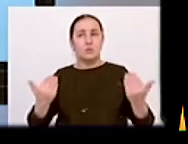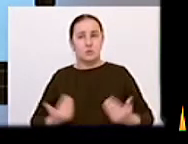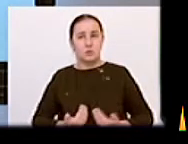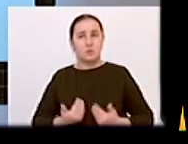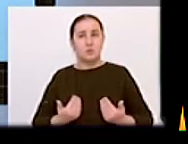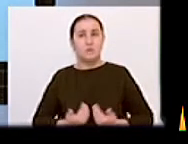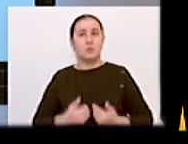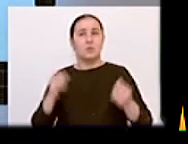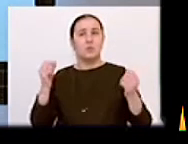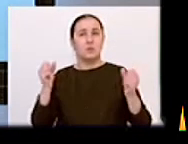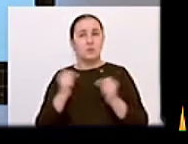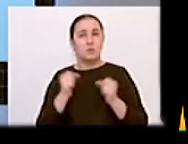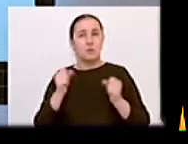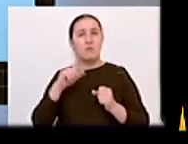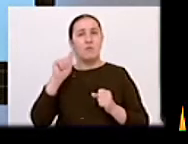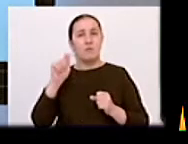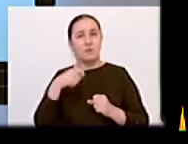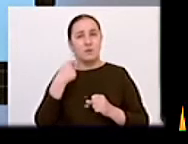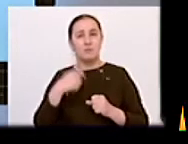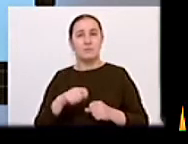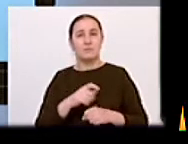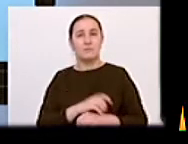жизнь, зима, война.